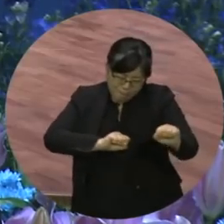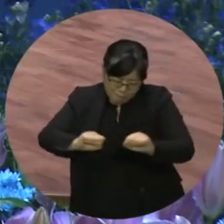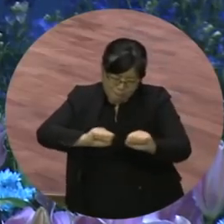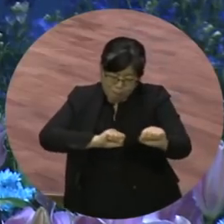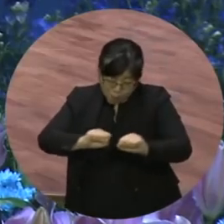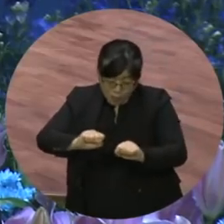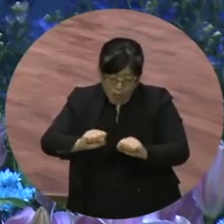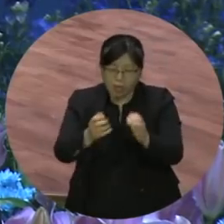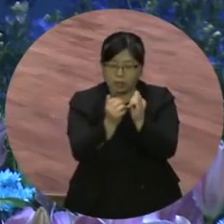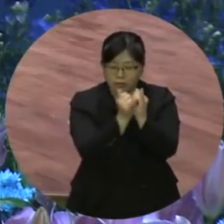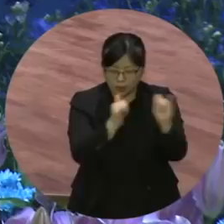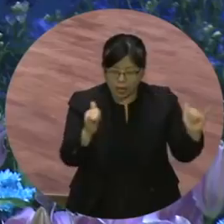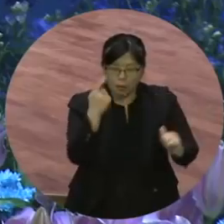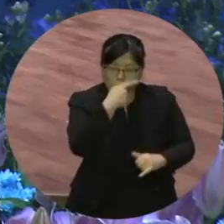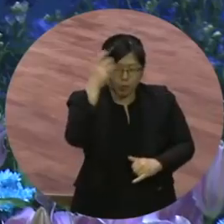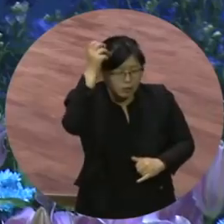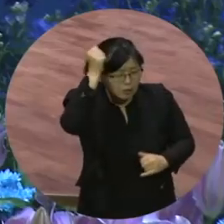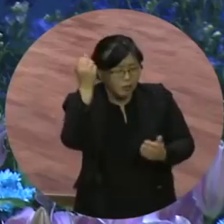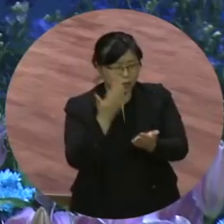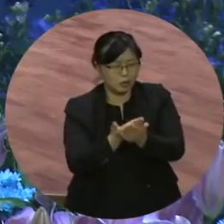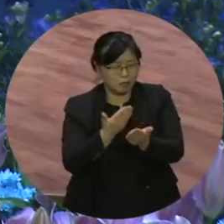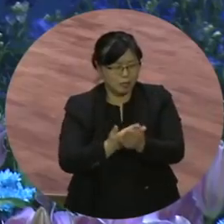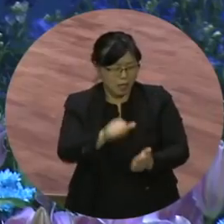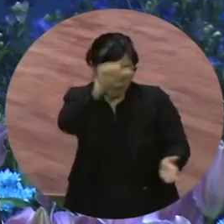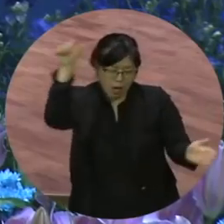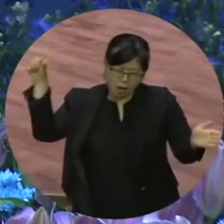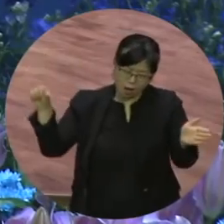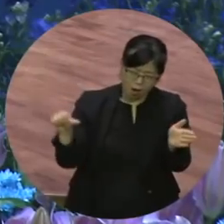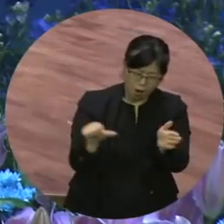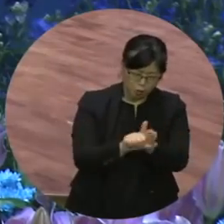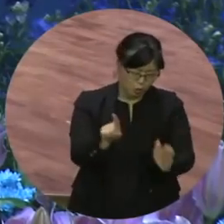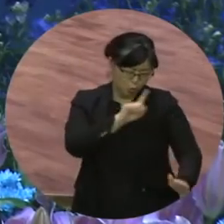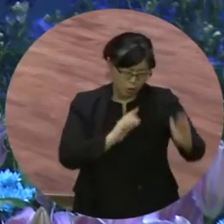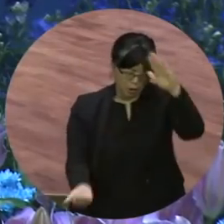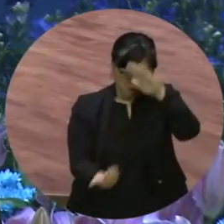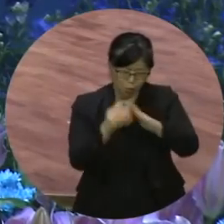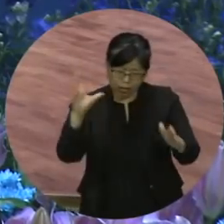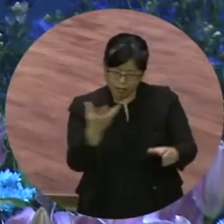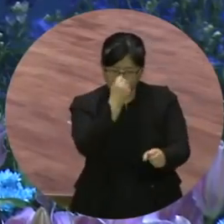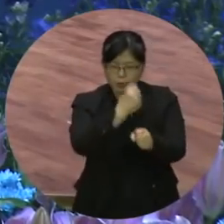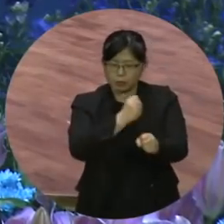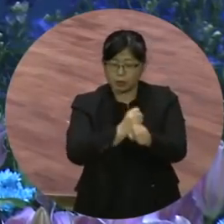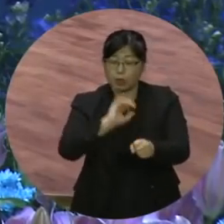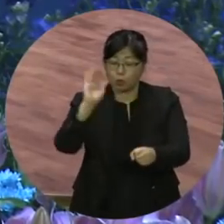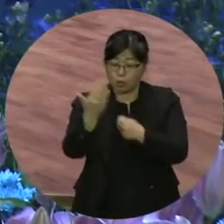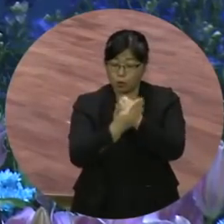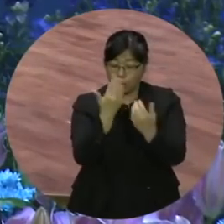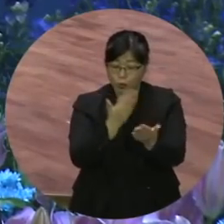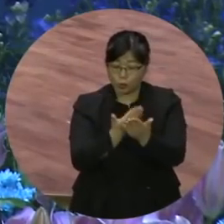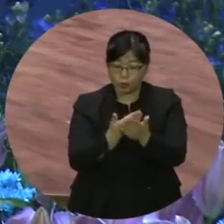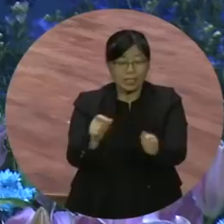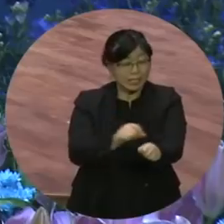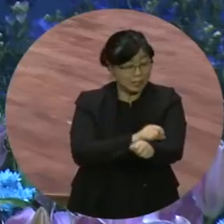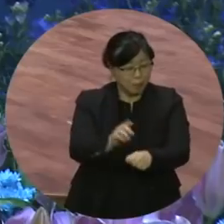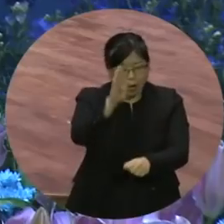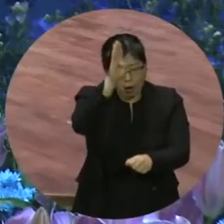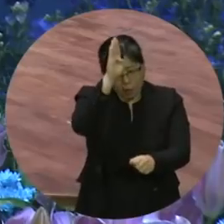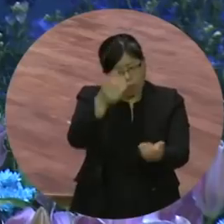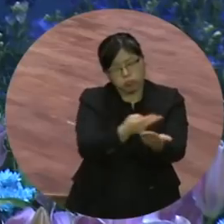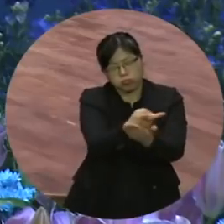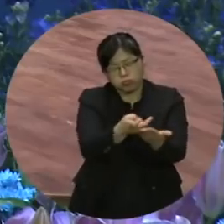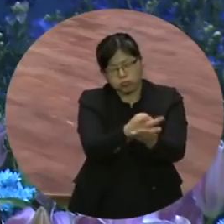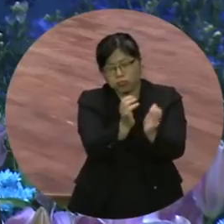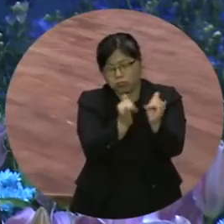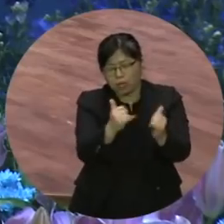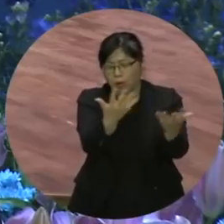직분이 일평생 인생 작품이 되고 간증이 되게 하여 주옵시고 육신의 질병 가져온 자를 불쌍히시고 연약한 부분 병든